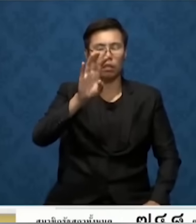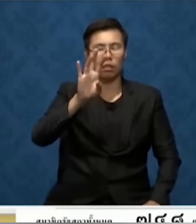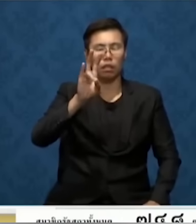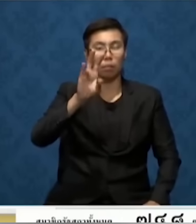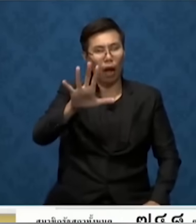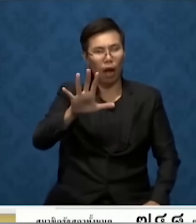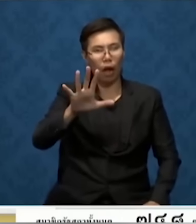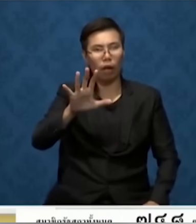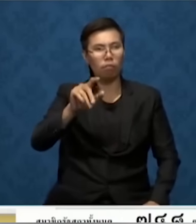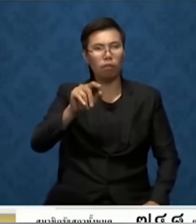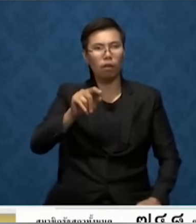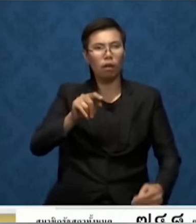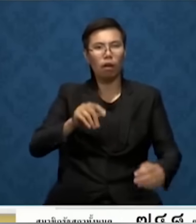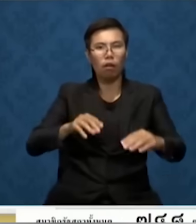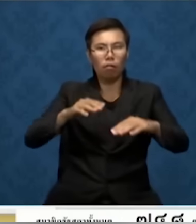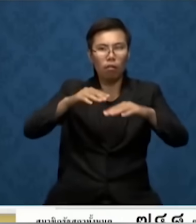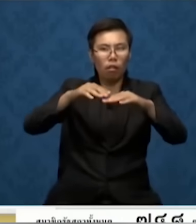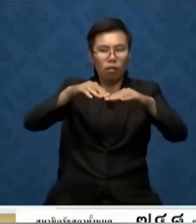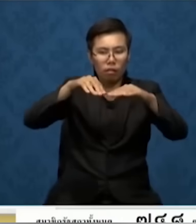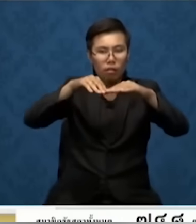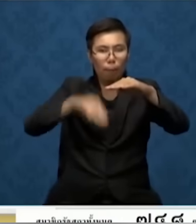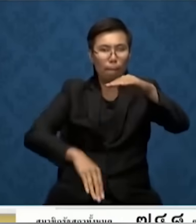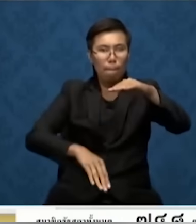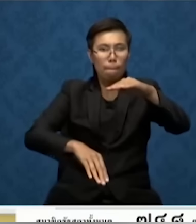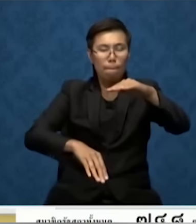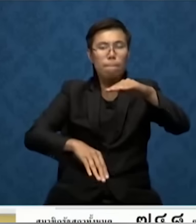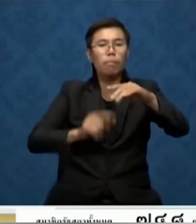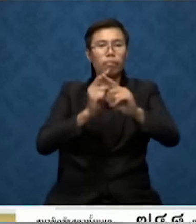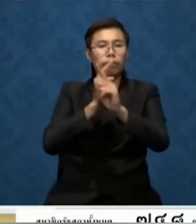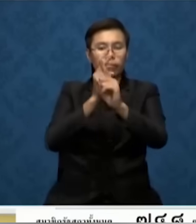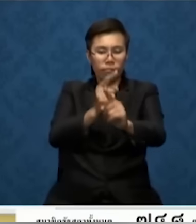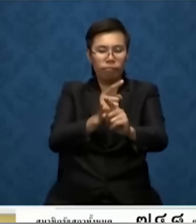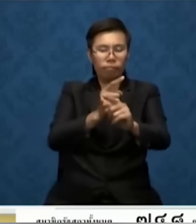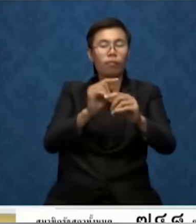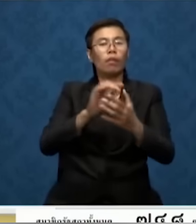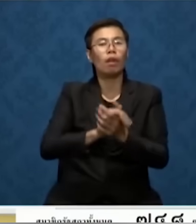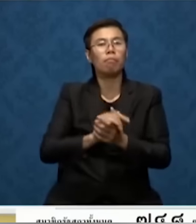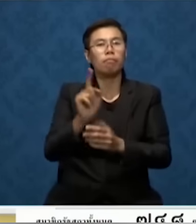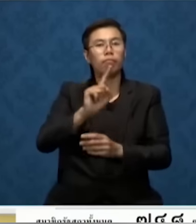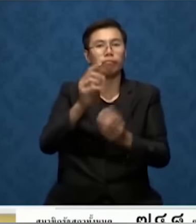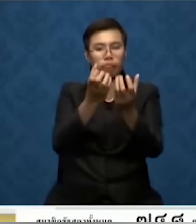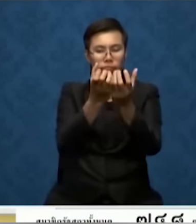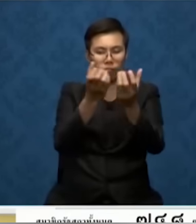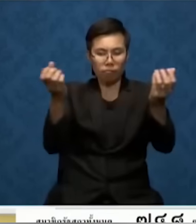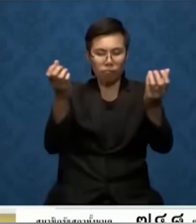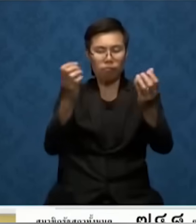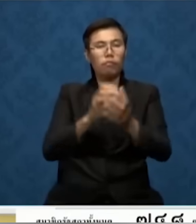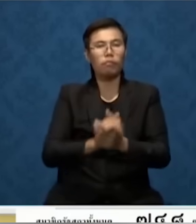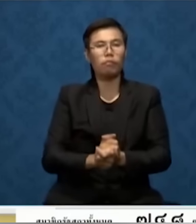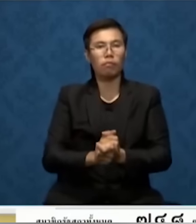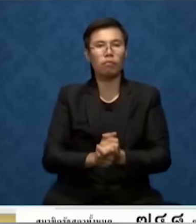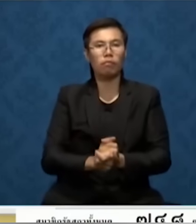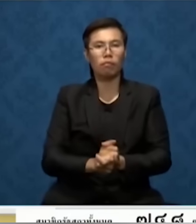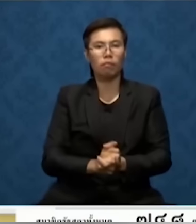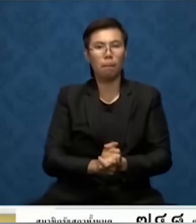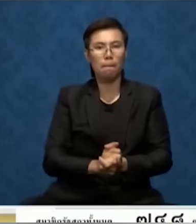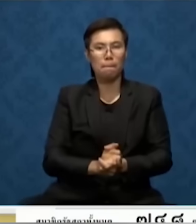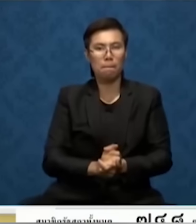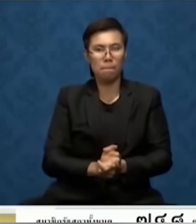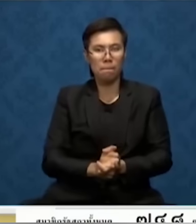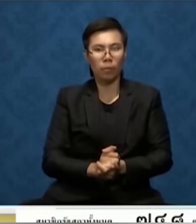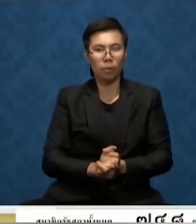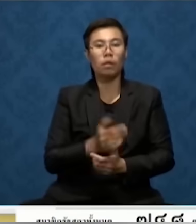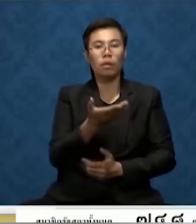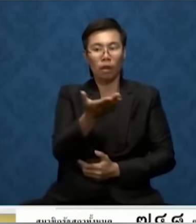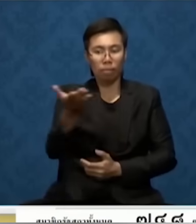าตรา272ที่ได้บัญญัติไว้ถามว่ากระบวนการในการเสนอที่เพื่อนสม